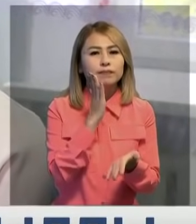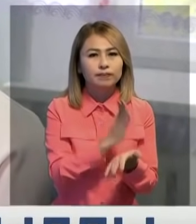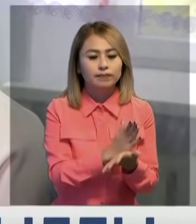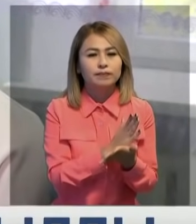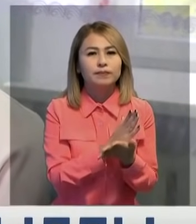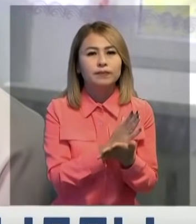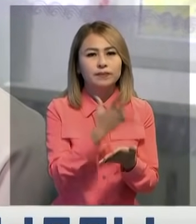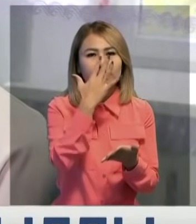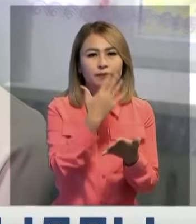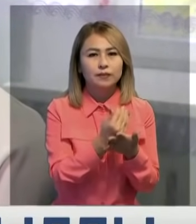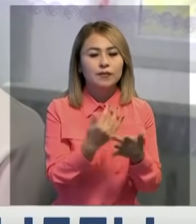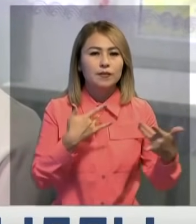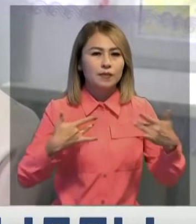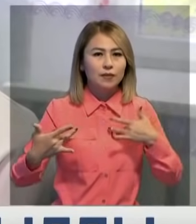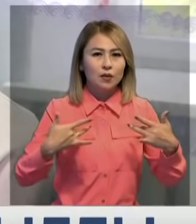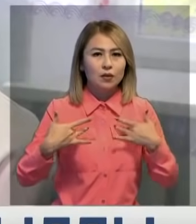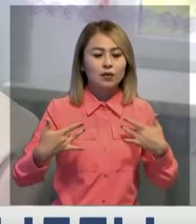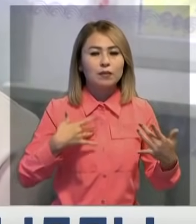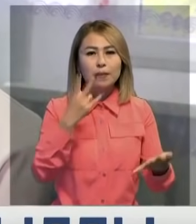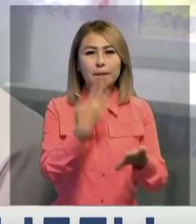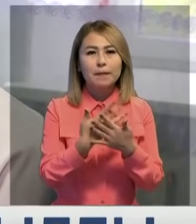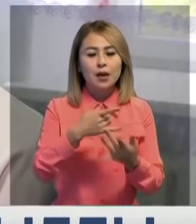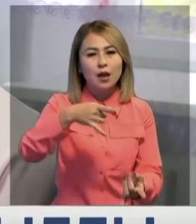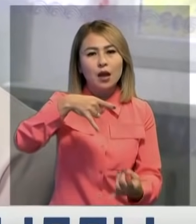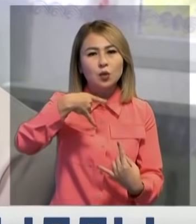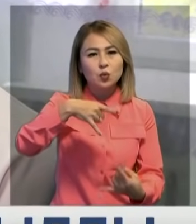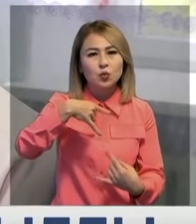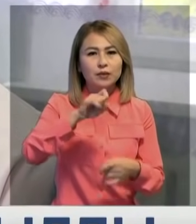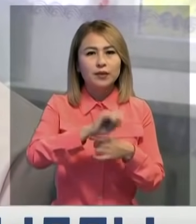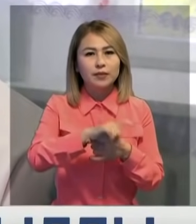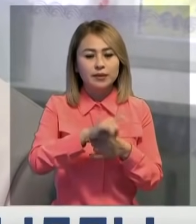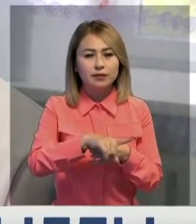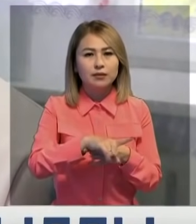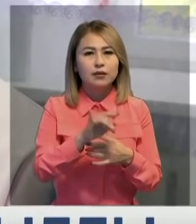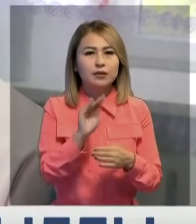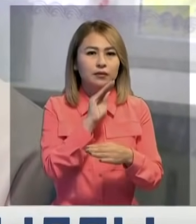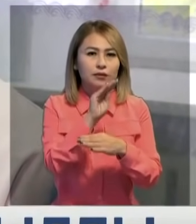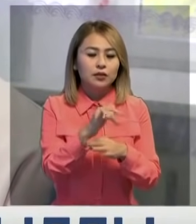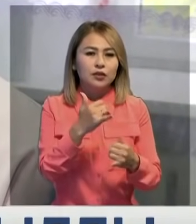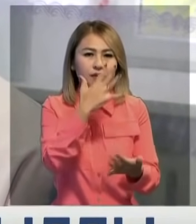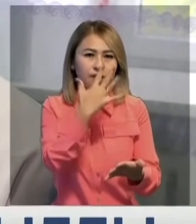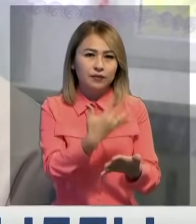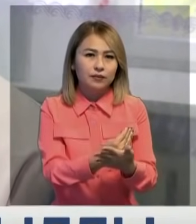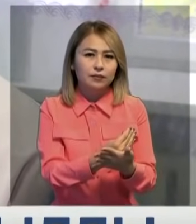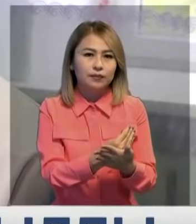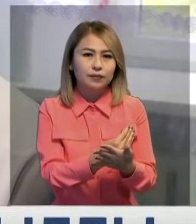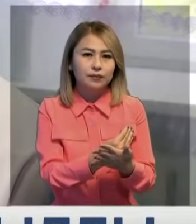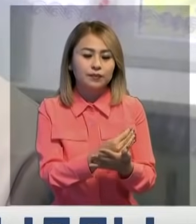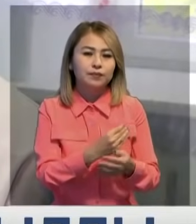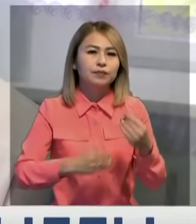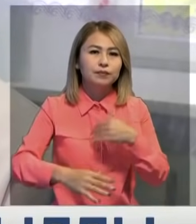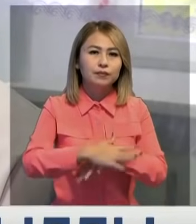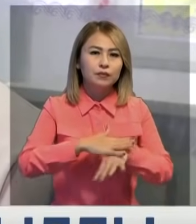жасайды, өздерінің сценический образдарына арналған костюмдарды тапсырыс жасайды. Және де өзіміздің міне